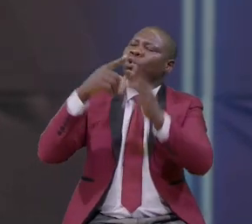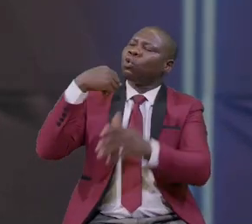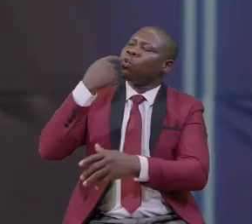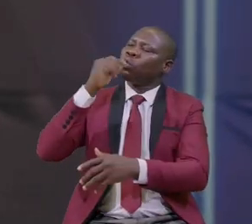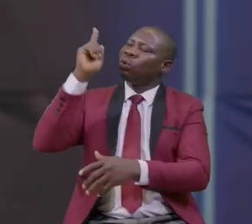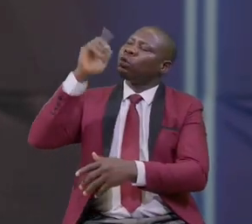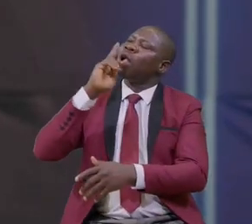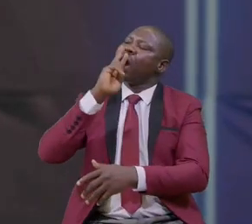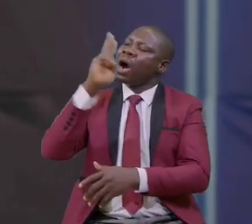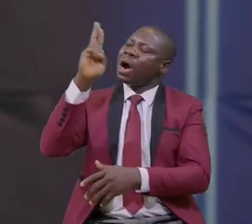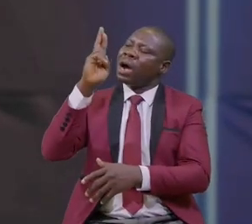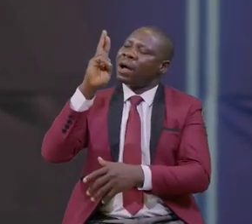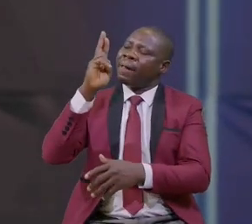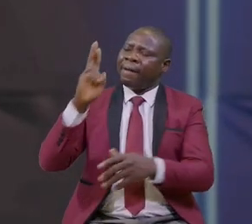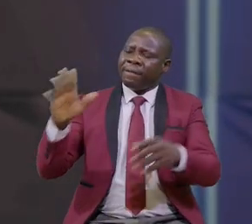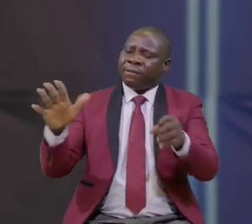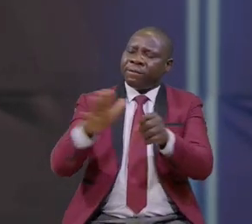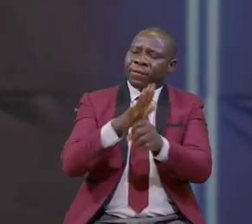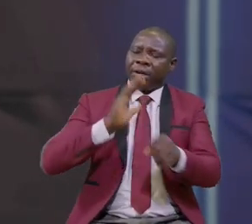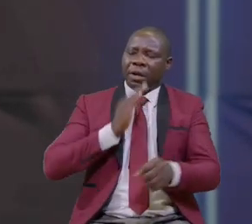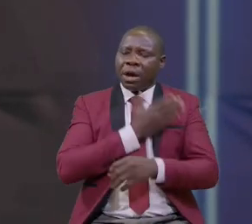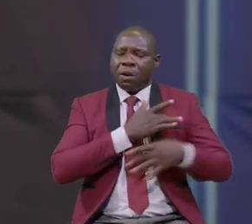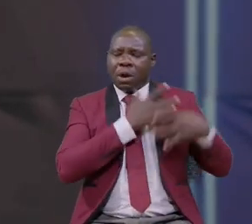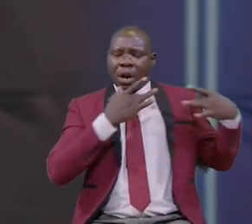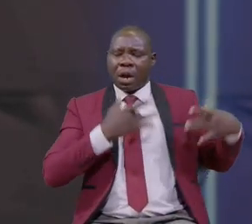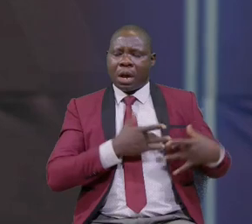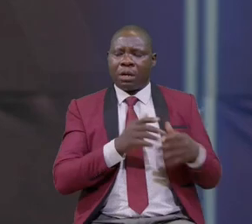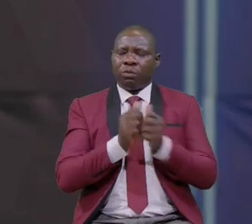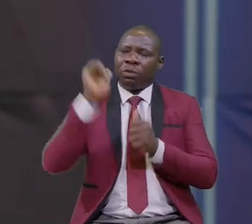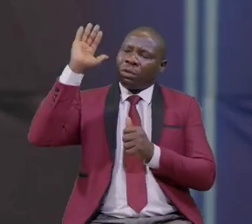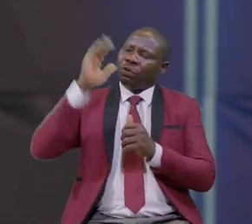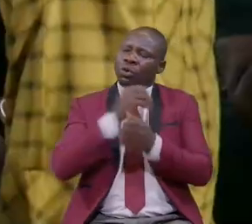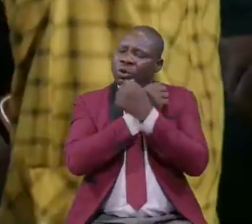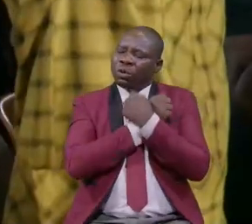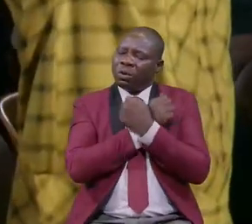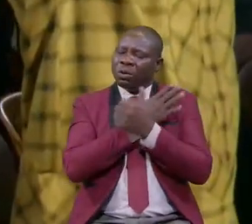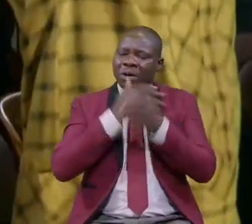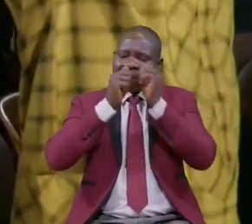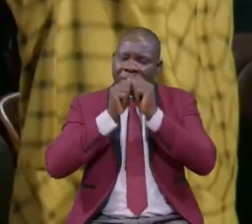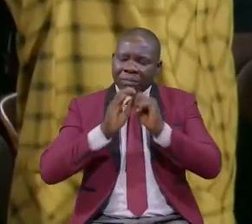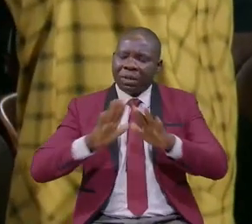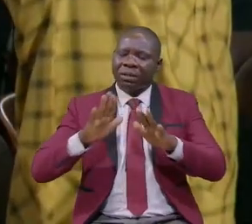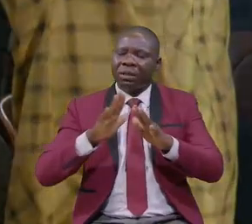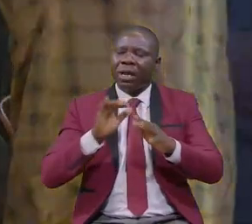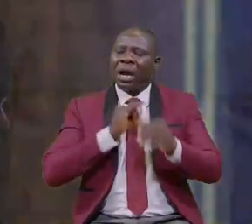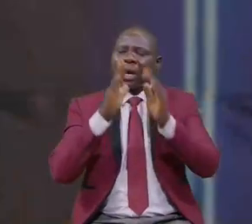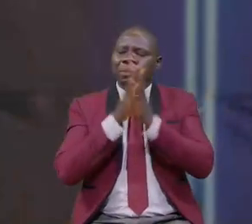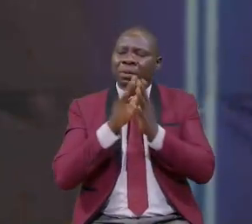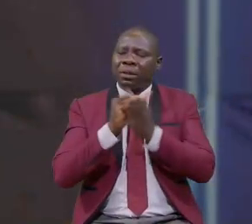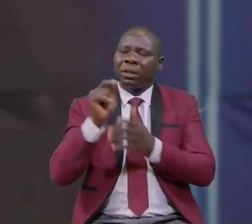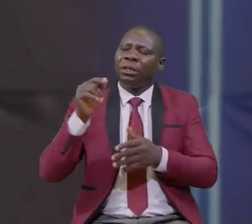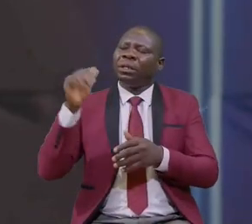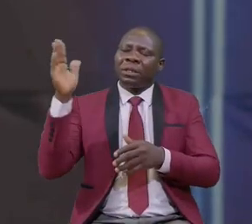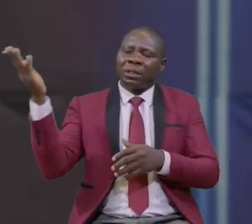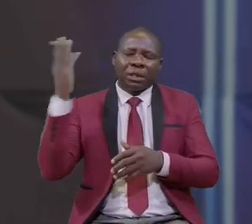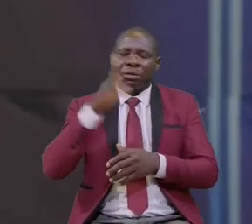Démontre qui tu es. Remplis nos cœurs de ton amour et de tes bénédictions, je prie. Qu'il n'y ait pas de